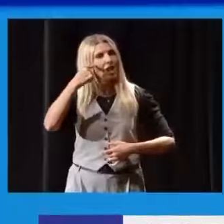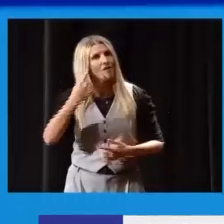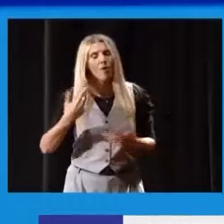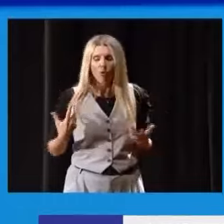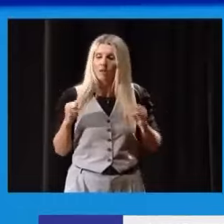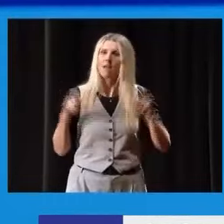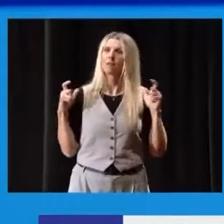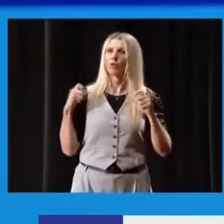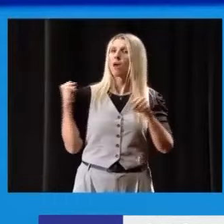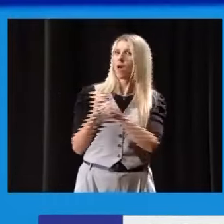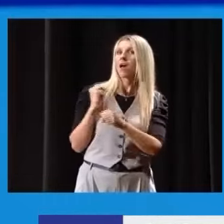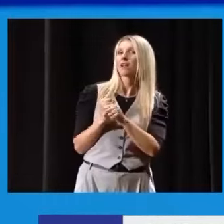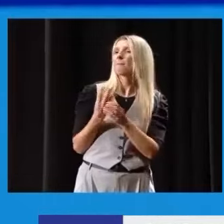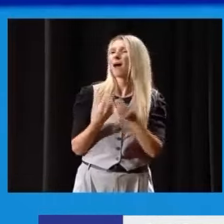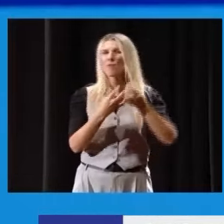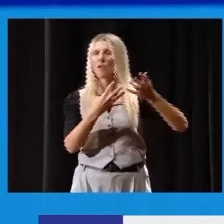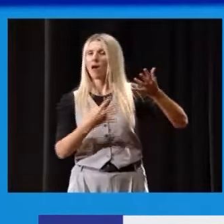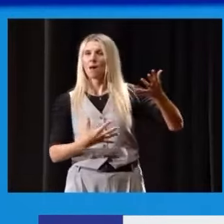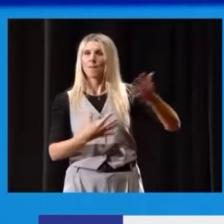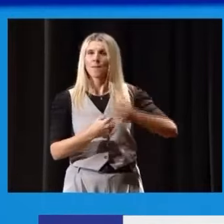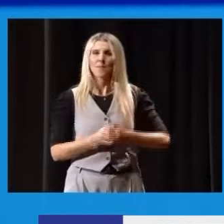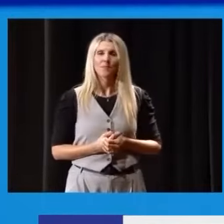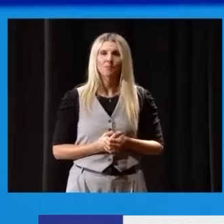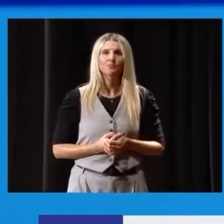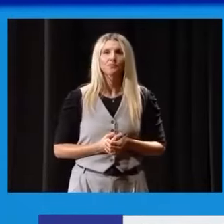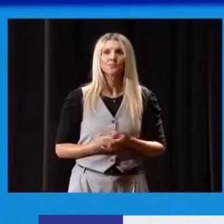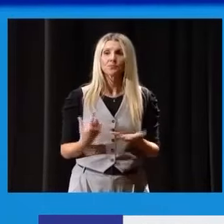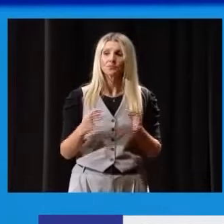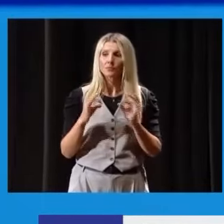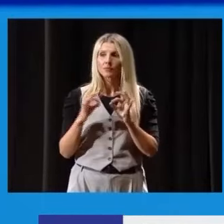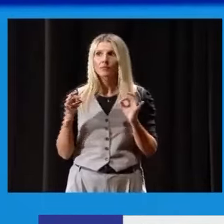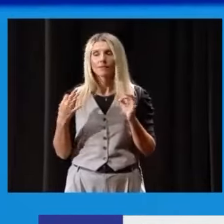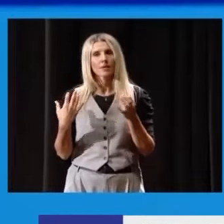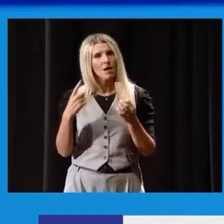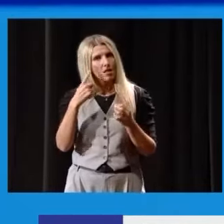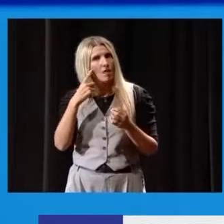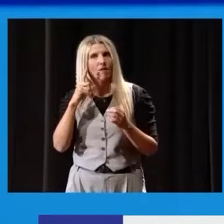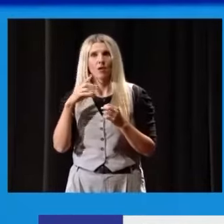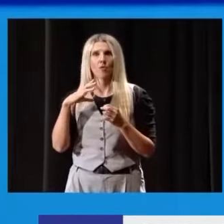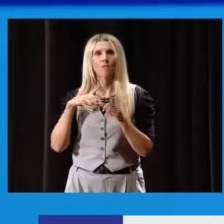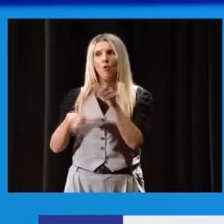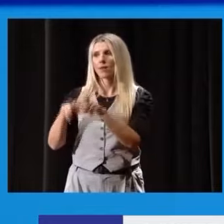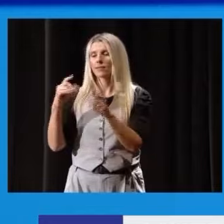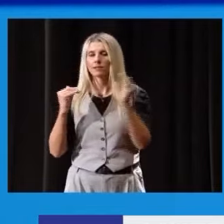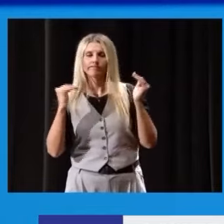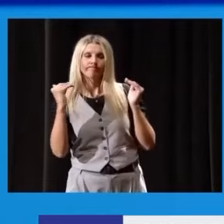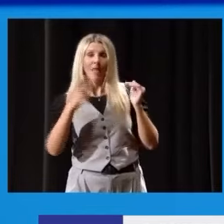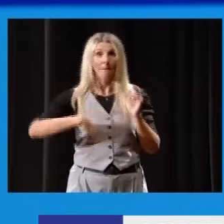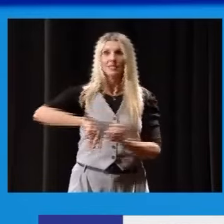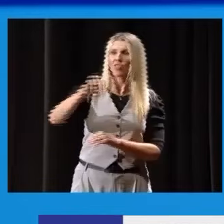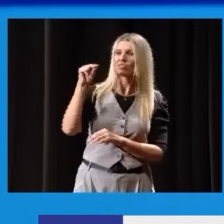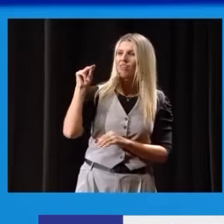καταλαβαίνω απόλυτα την καχυποψία και την διστακτικότητα απέναντι σε δεσμεύσεις τις